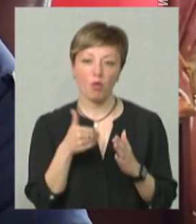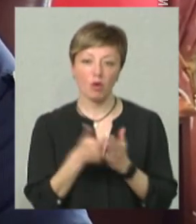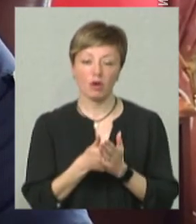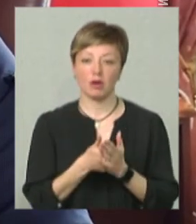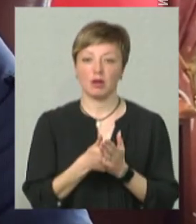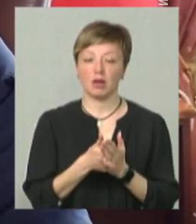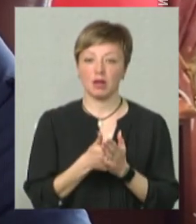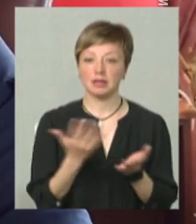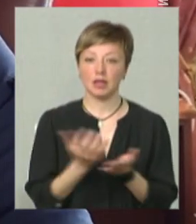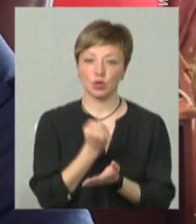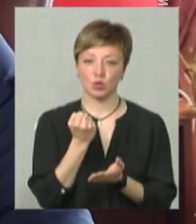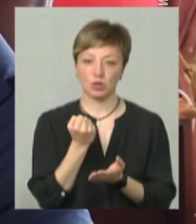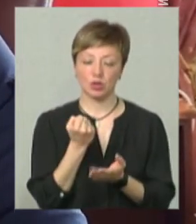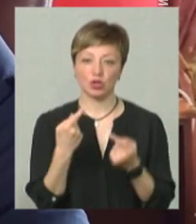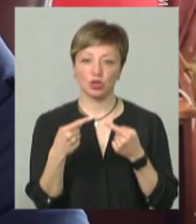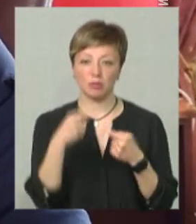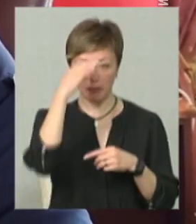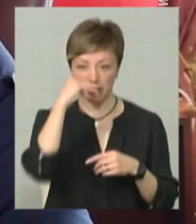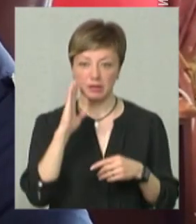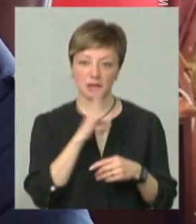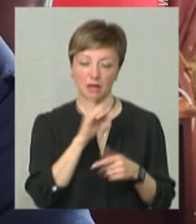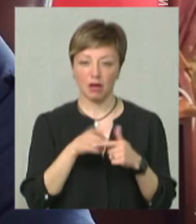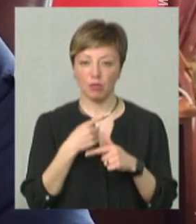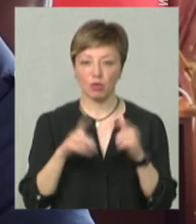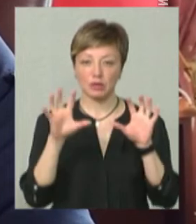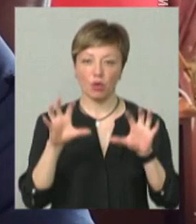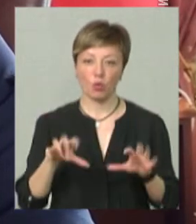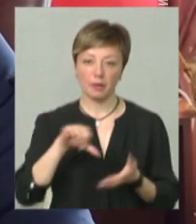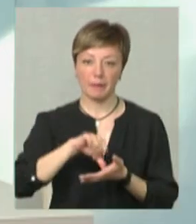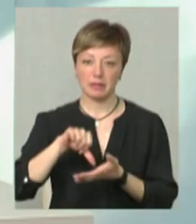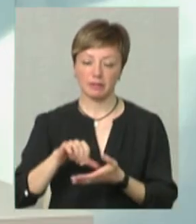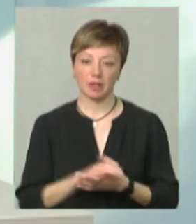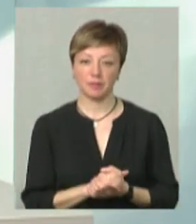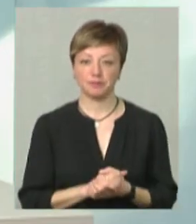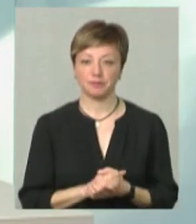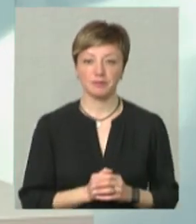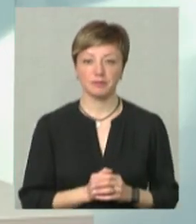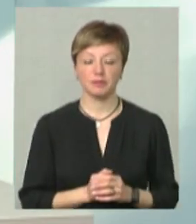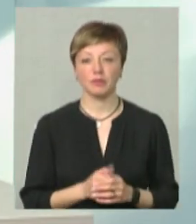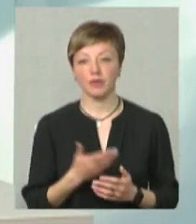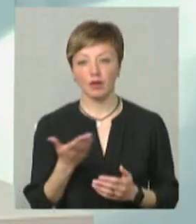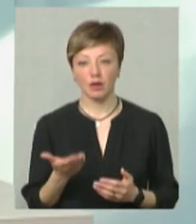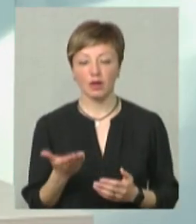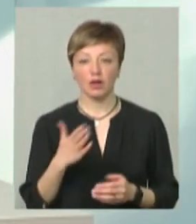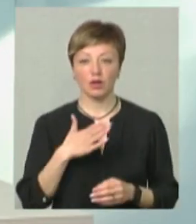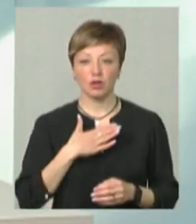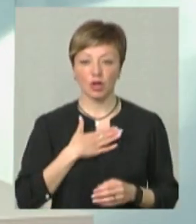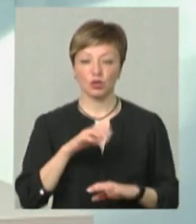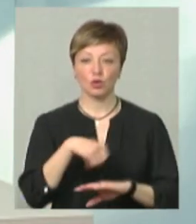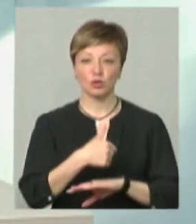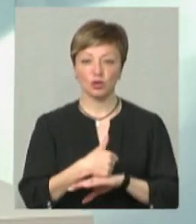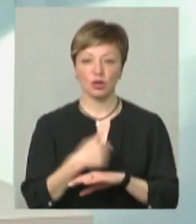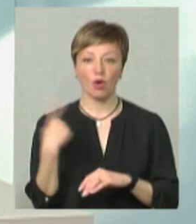часу, допоки не знайдуться її батьки або законні представники. Ну, наш